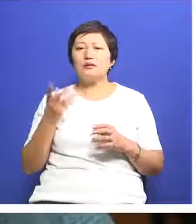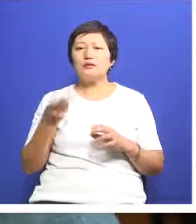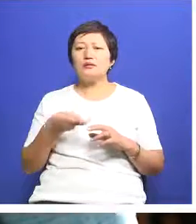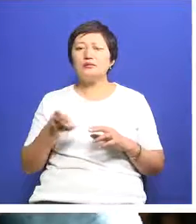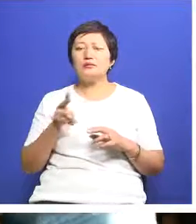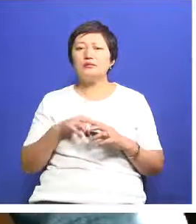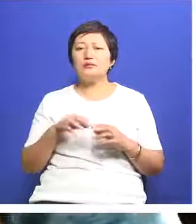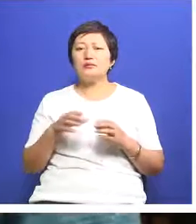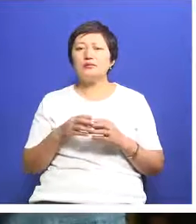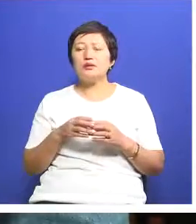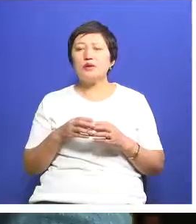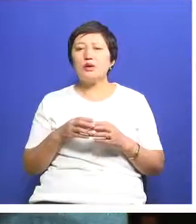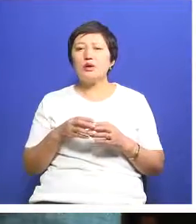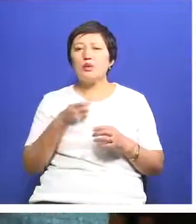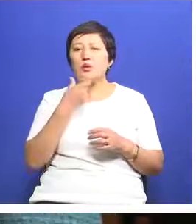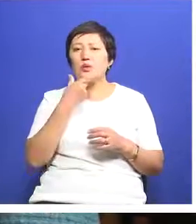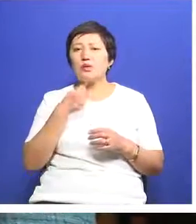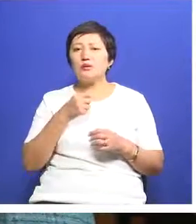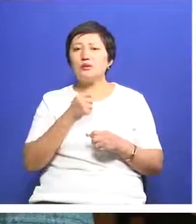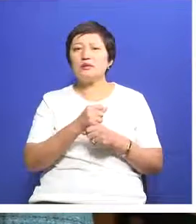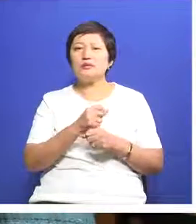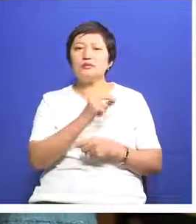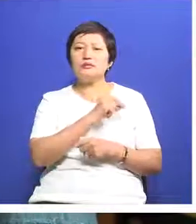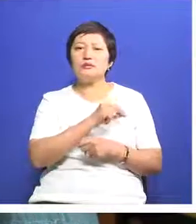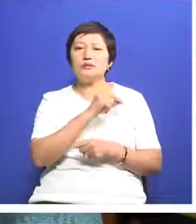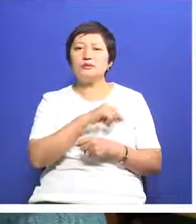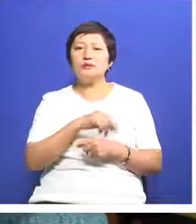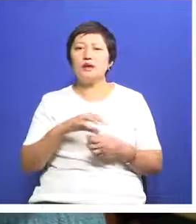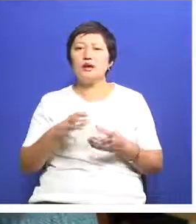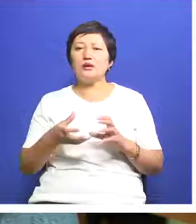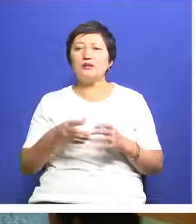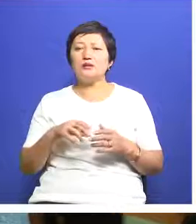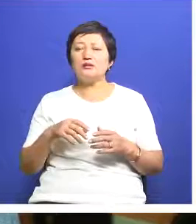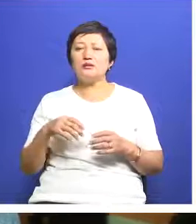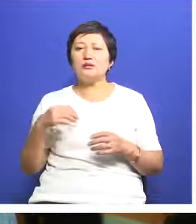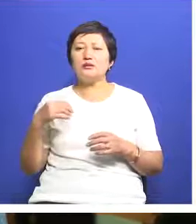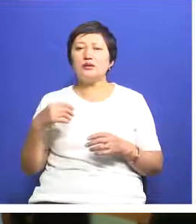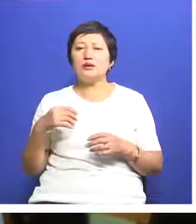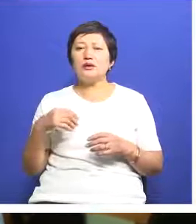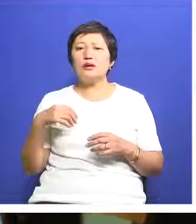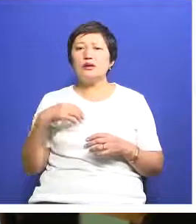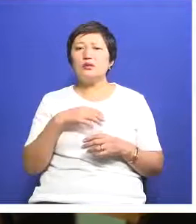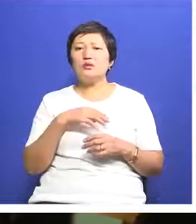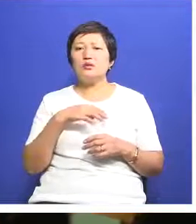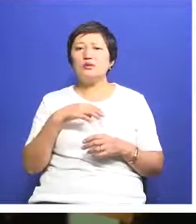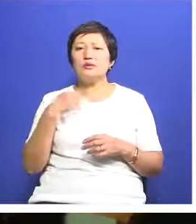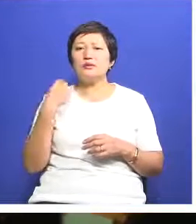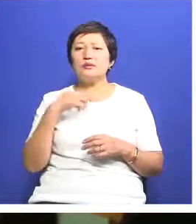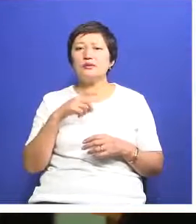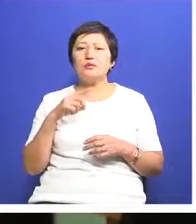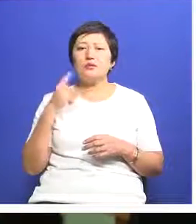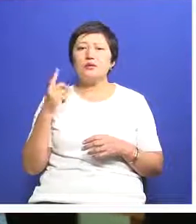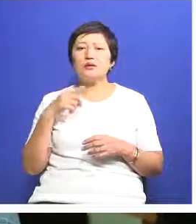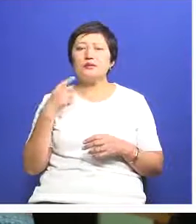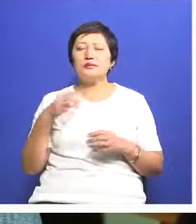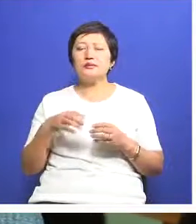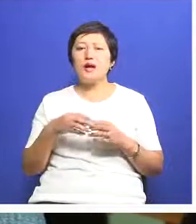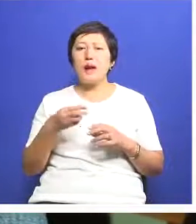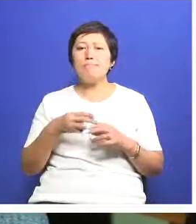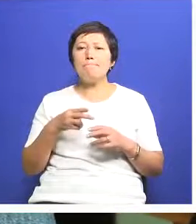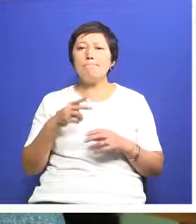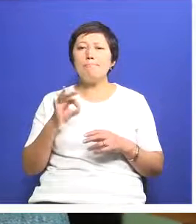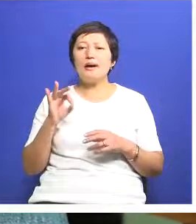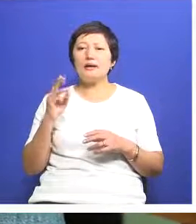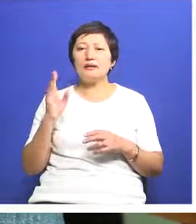мынау көрктөдүрүү жумуштары биздин ауылда өтө кат жүргөн. Союздун кезинде де өтө бир көгалды жакшы алганбыз. Жана